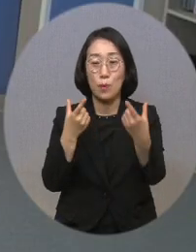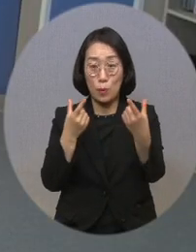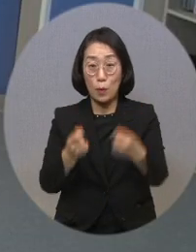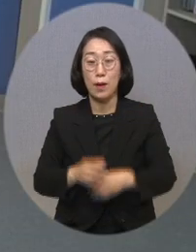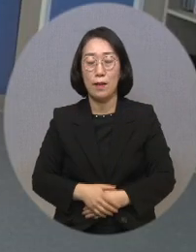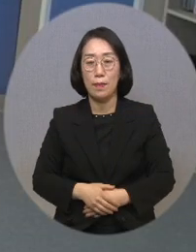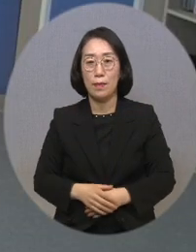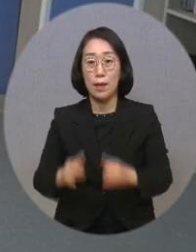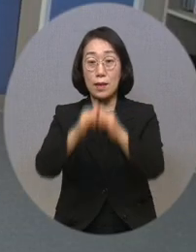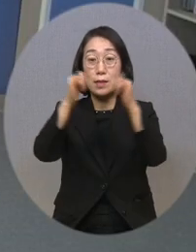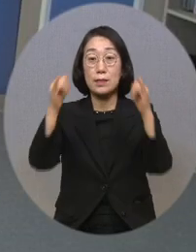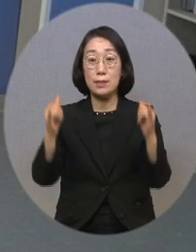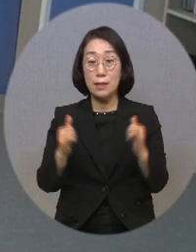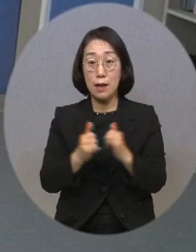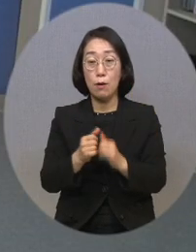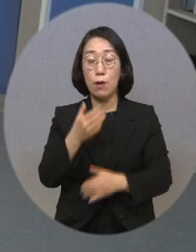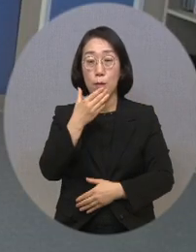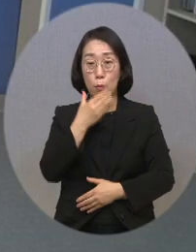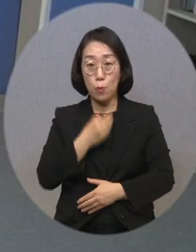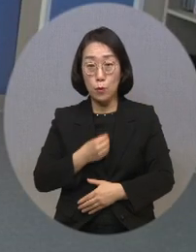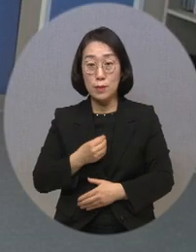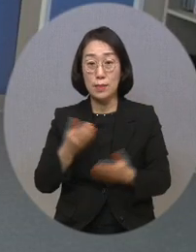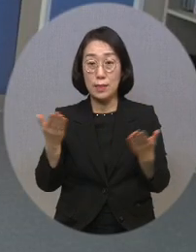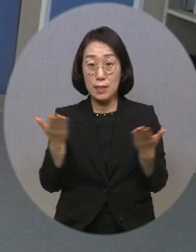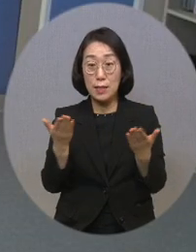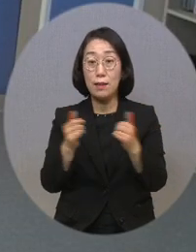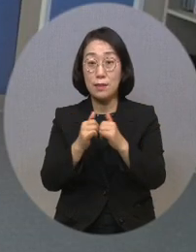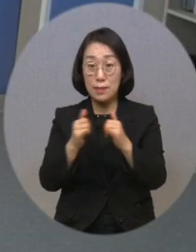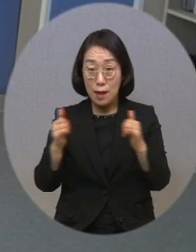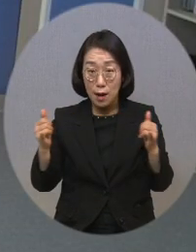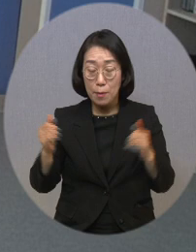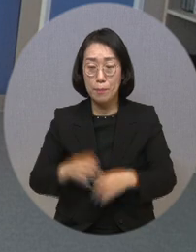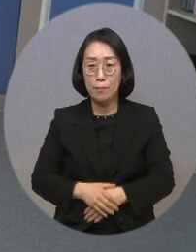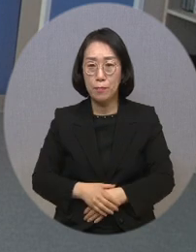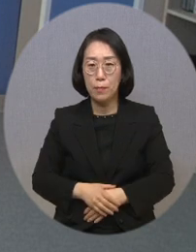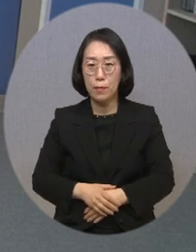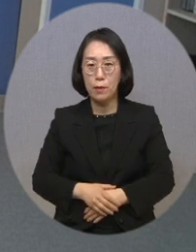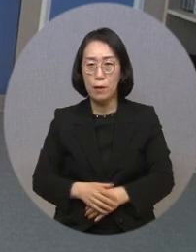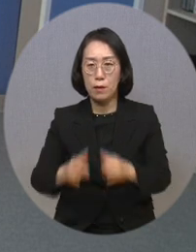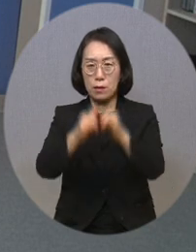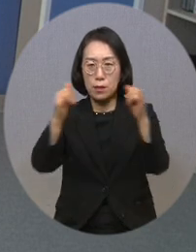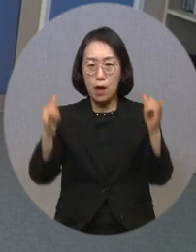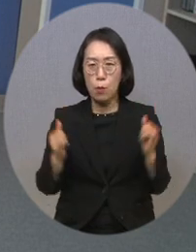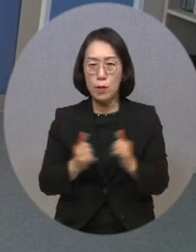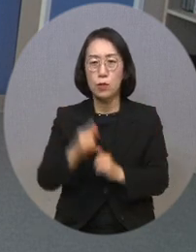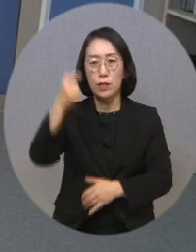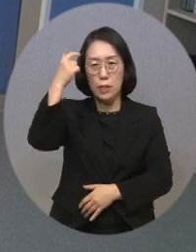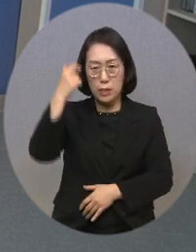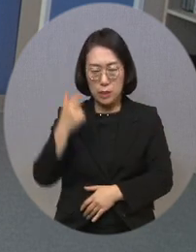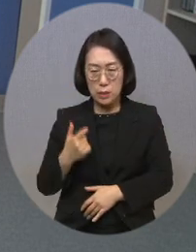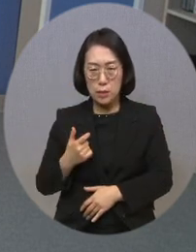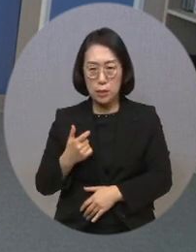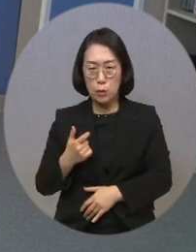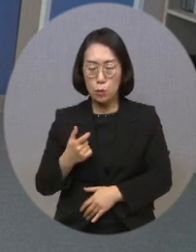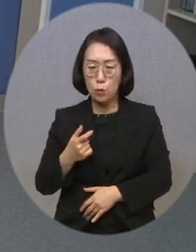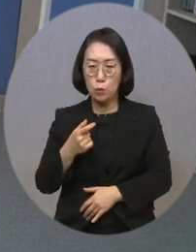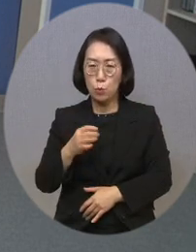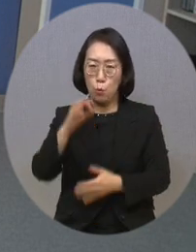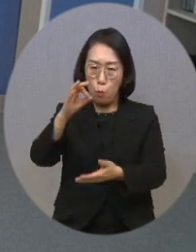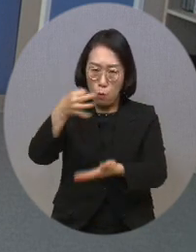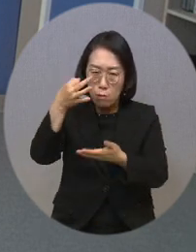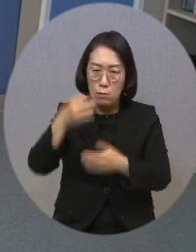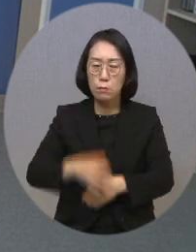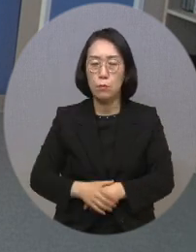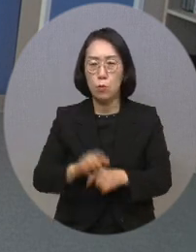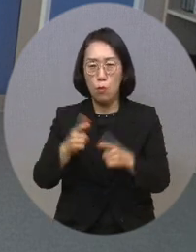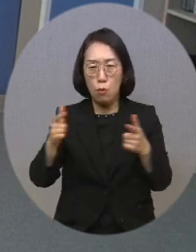지금 사회복지직에 종사하시는 분들의 어떤 사회적인 인식이나 또 처우는